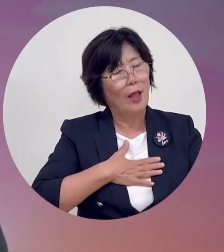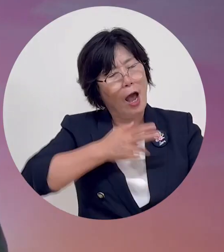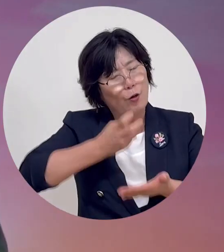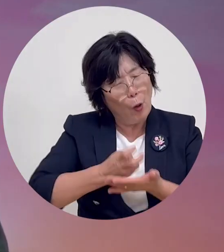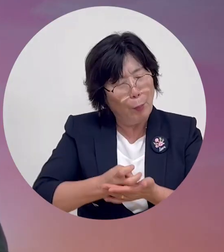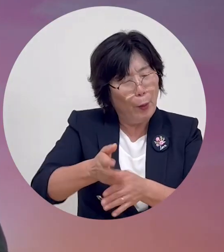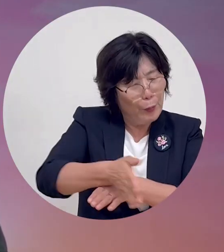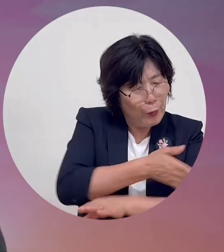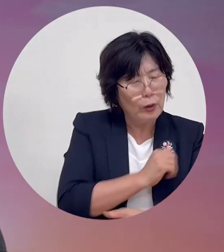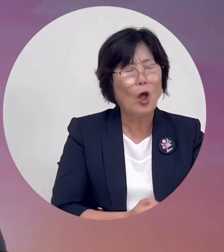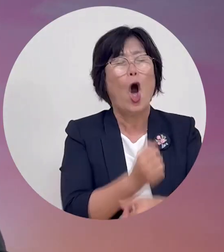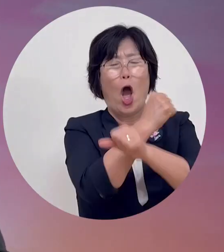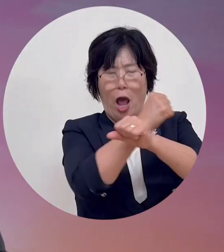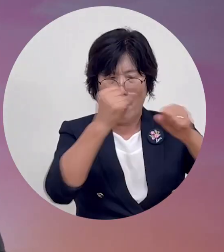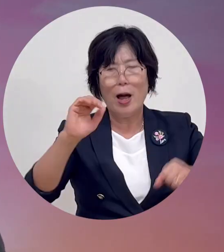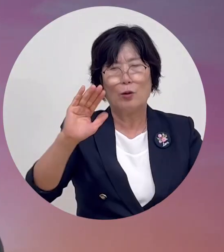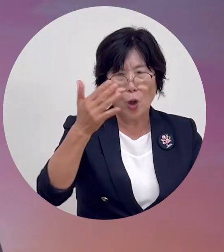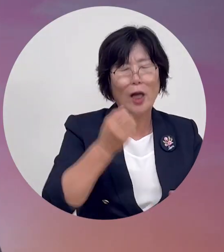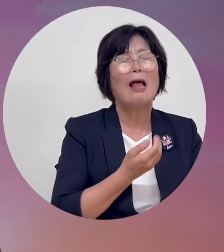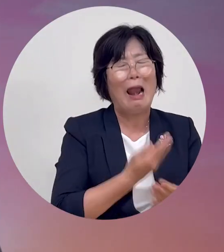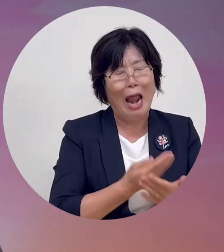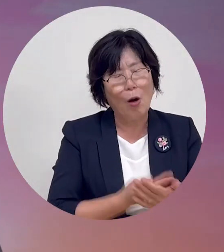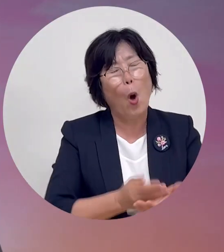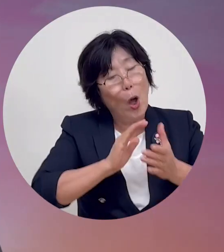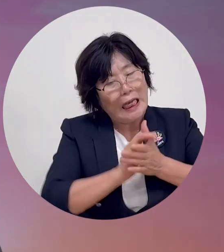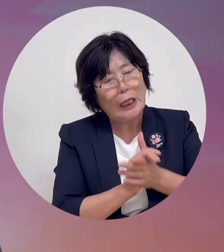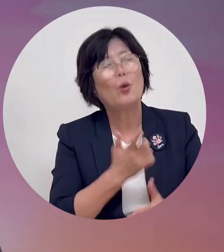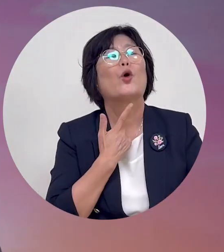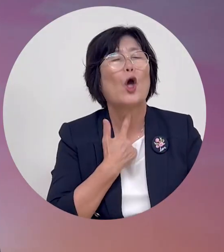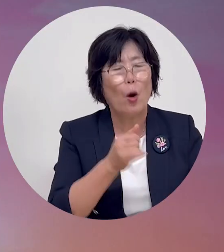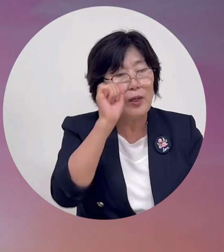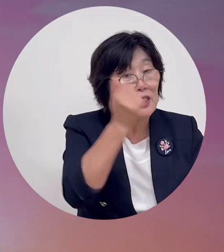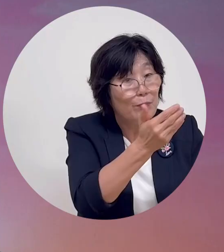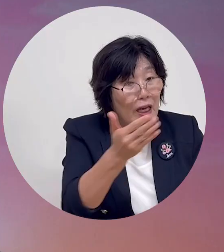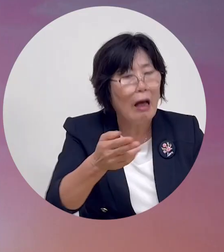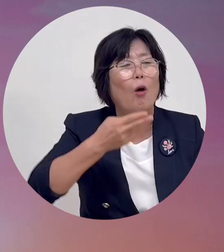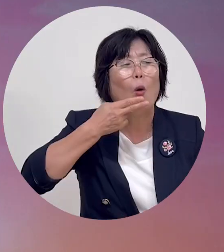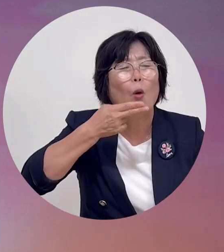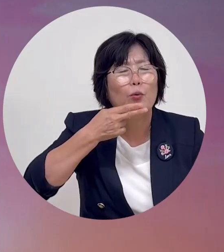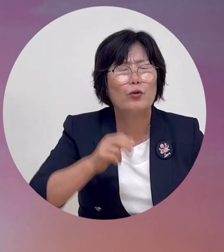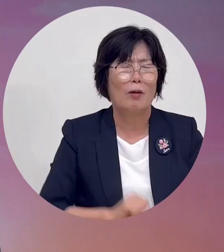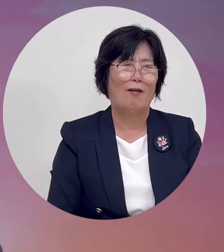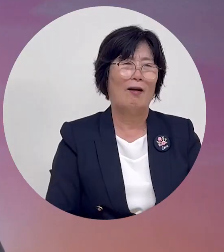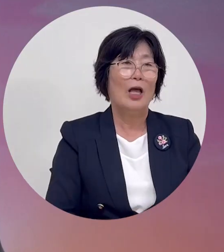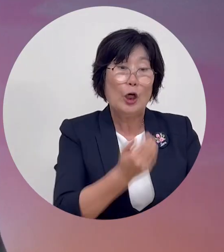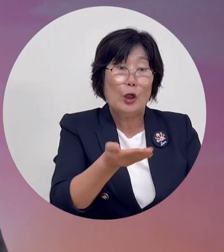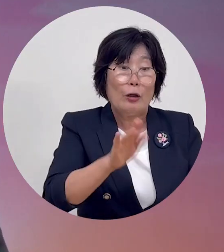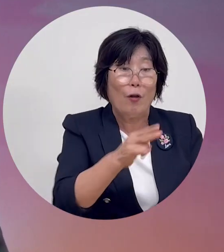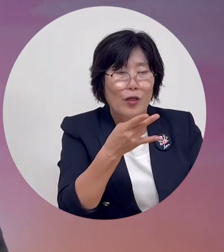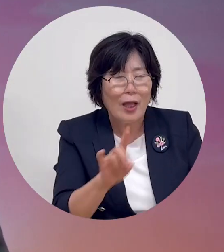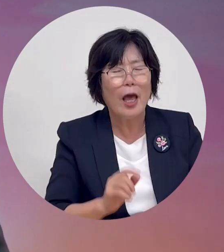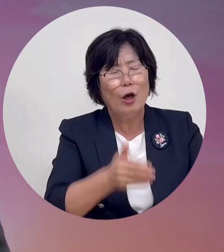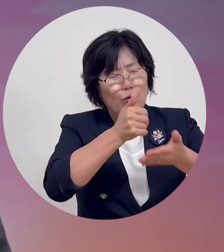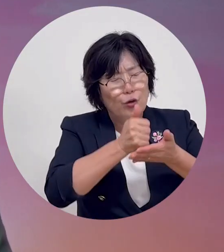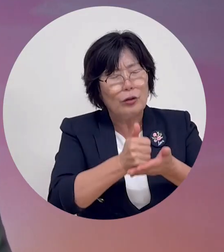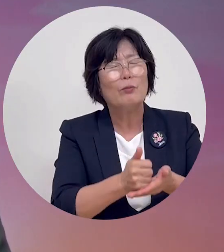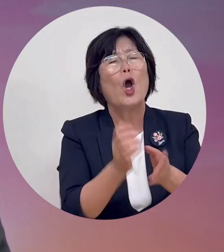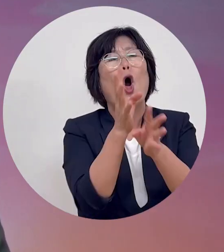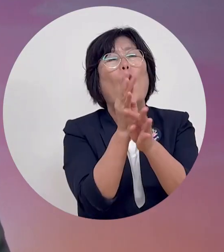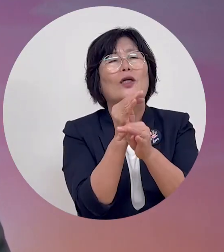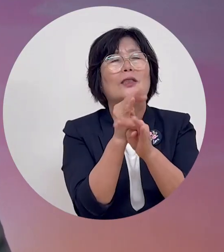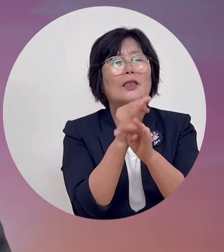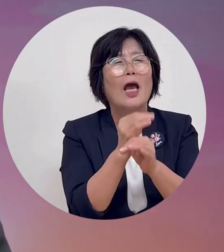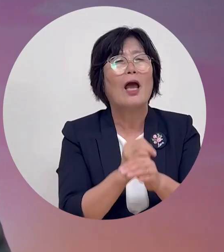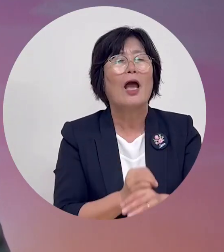율법으로부터 해방시켜 달라고 언제 기도한 적 있어요? 그런데 주님이 어느 때에 이렇게